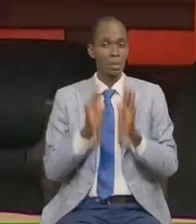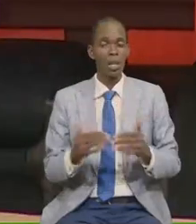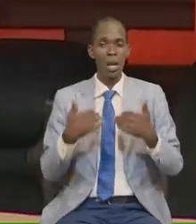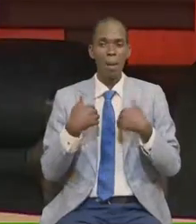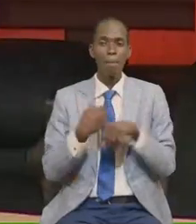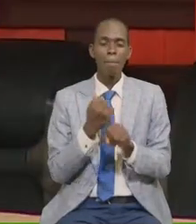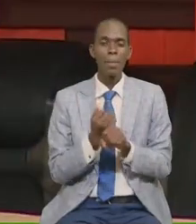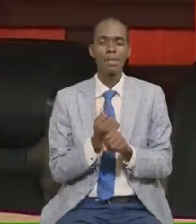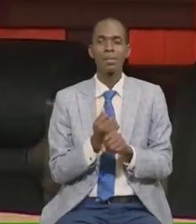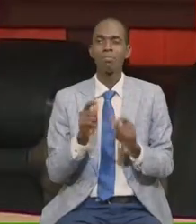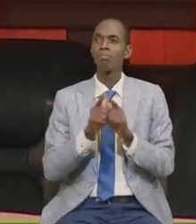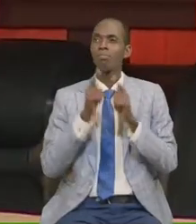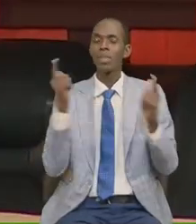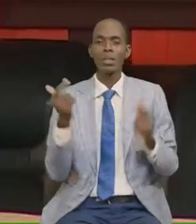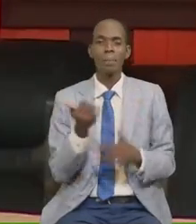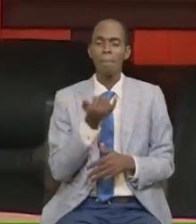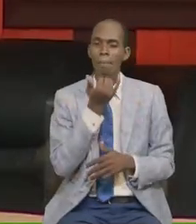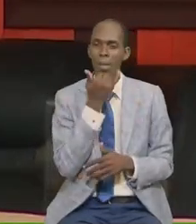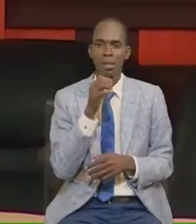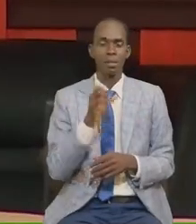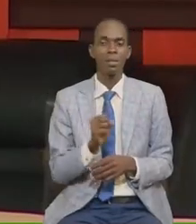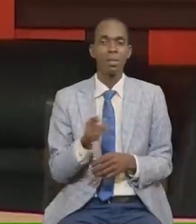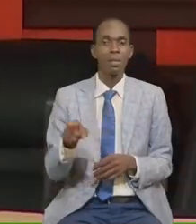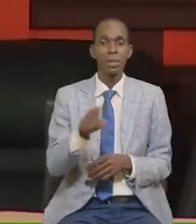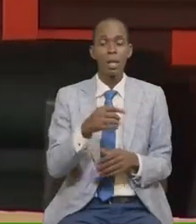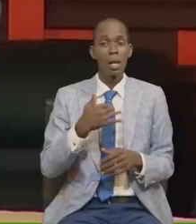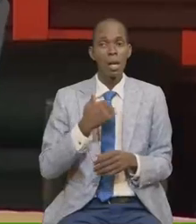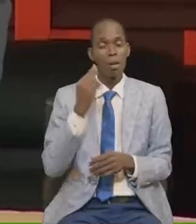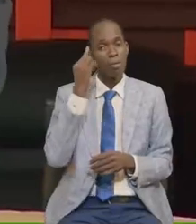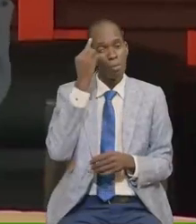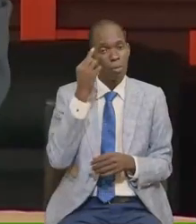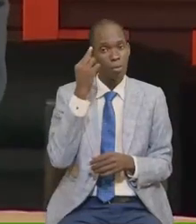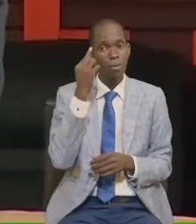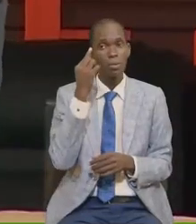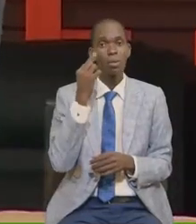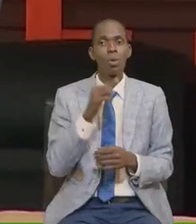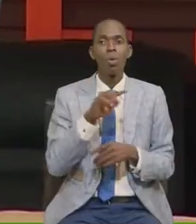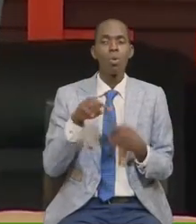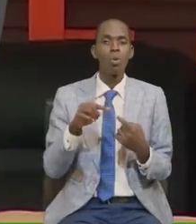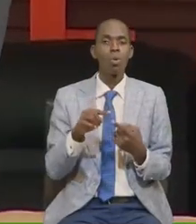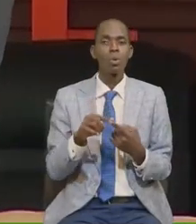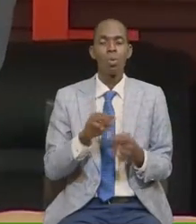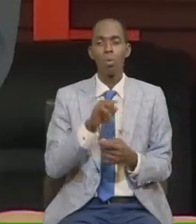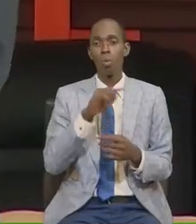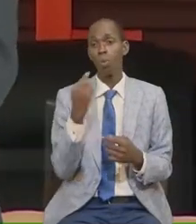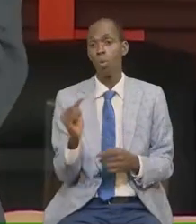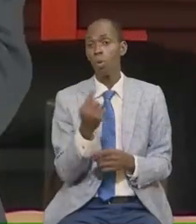il est sérieuse ils ont pensé que lorsqu'il tient la Bible